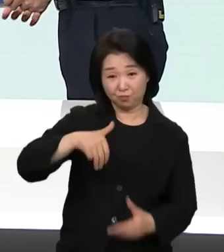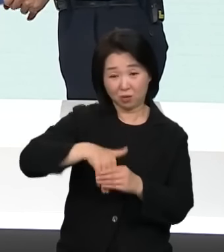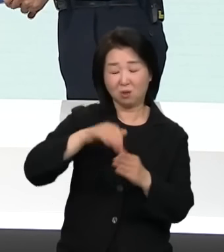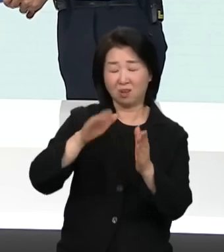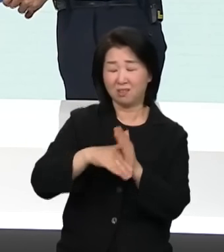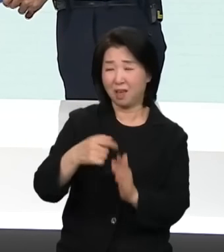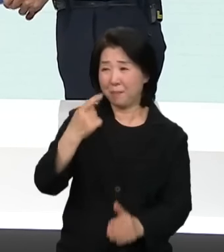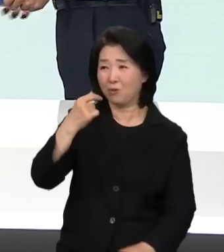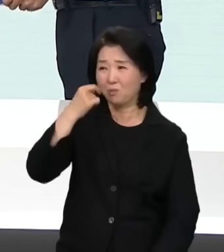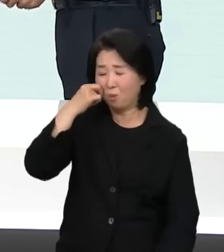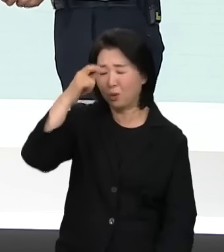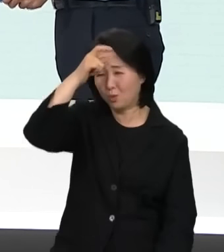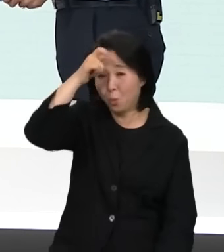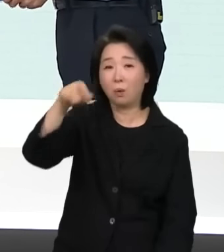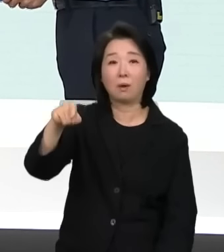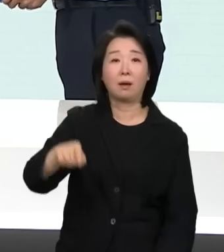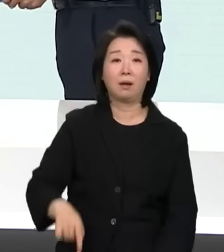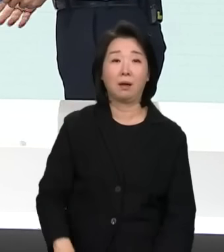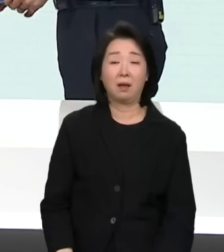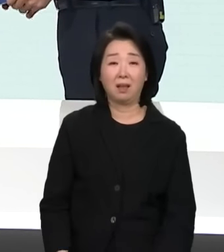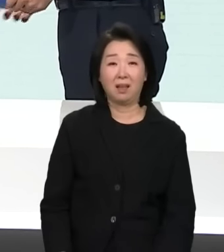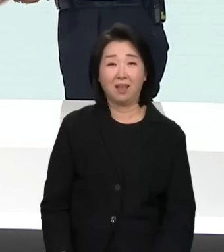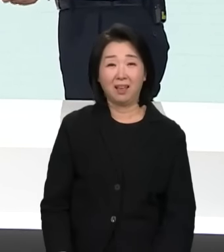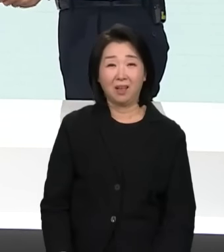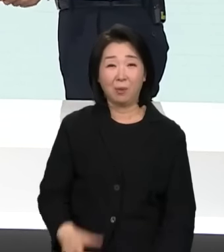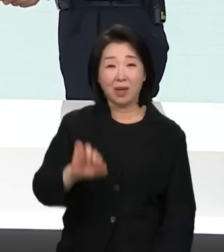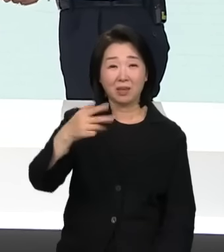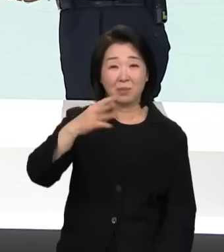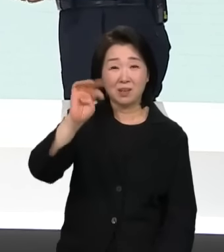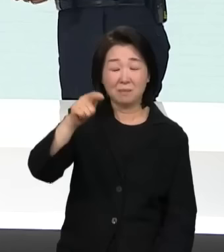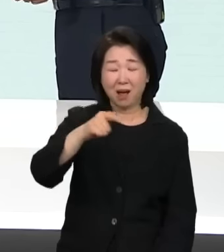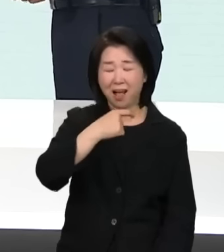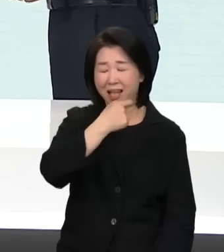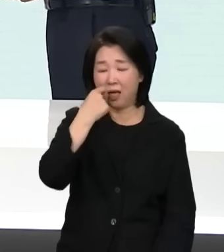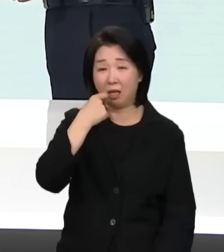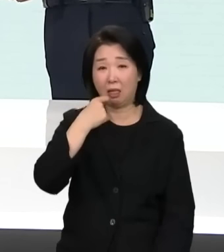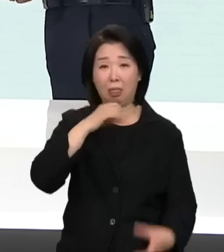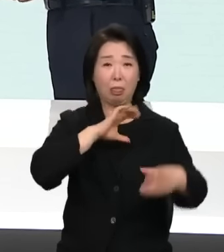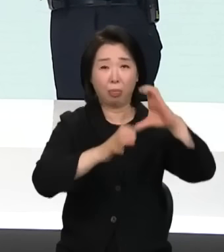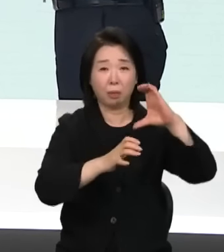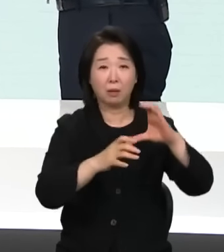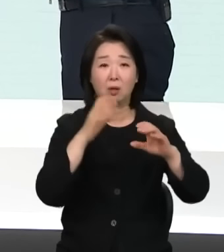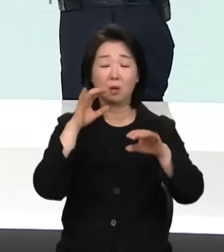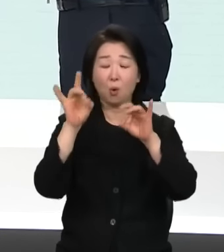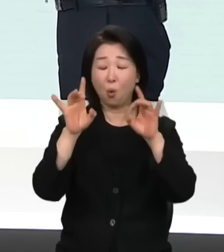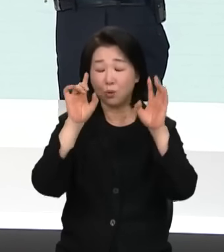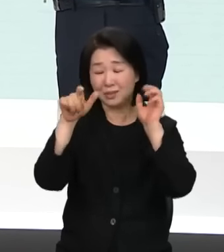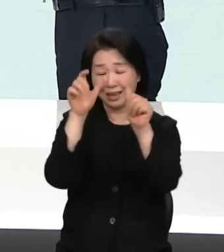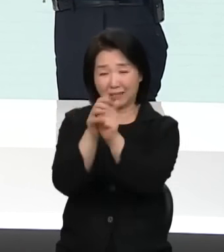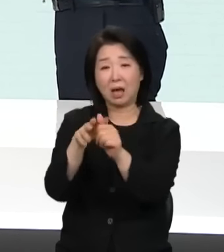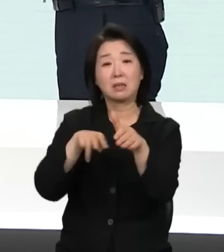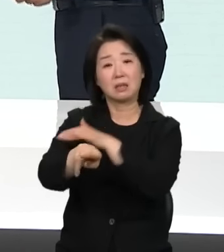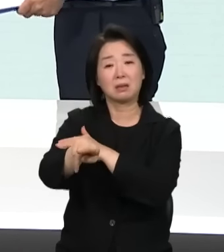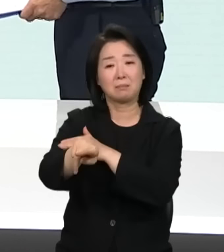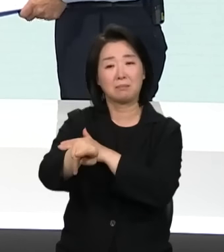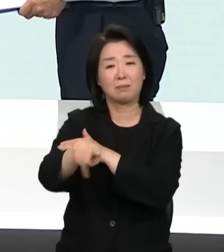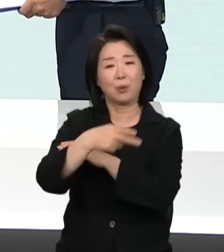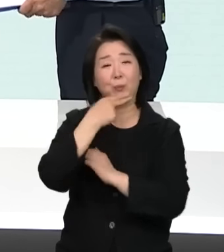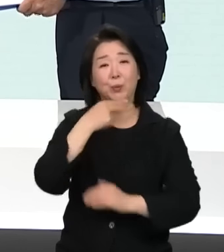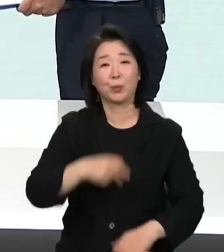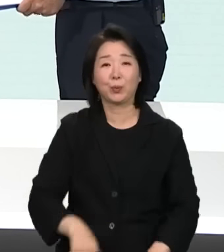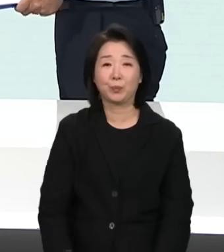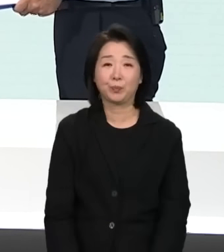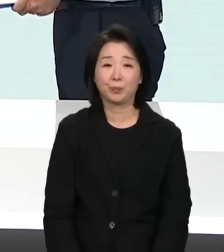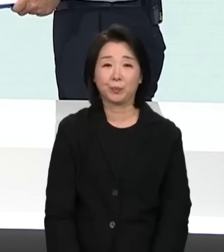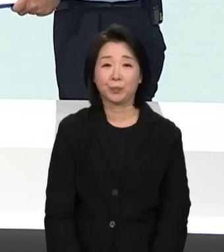얻지 못하는 아집의 정치 또 입틀막 불통 정치 가장 최근에 호주대사 임명에서 보는 책임 회피의 정치라고 정했는데요 자 대부분